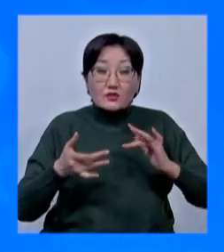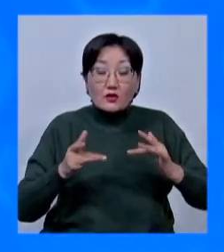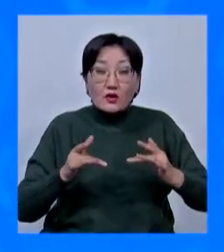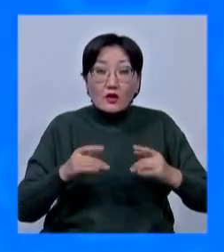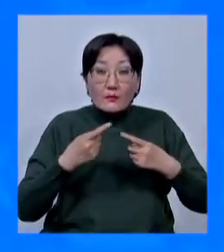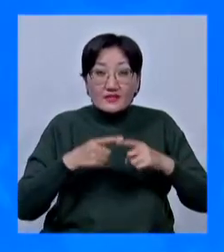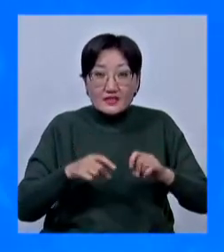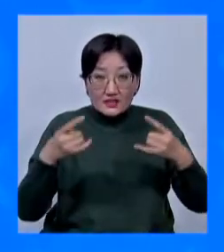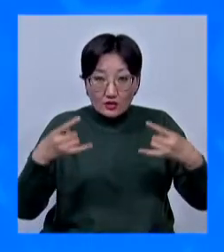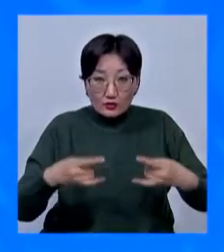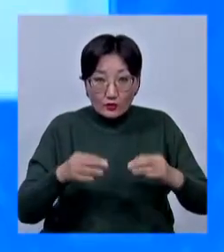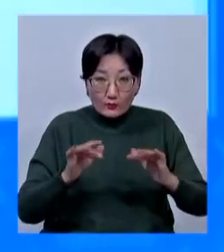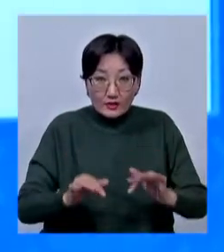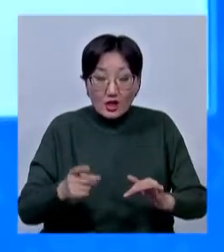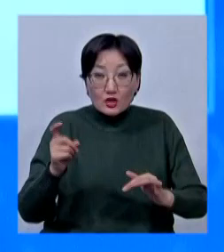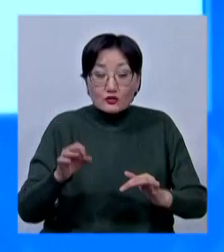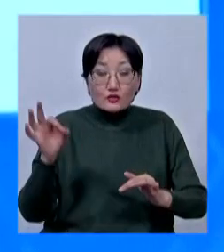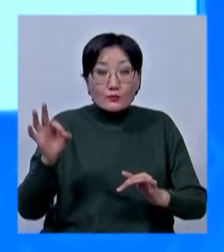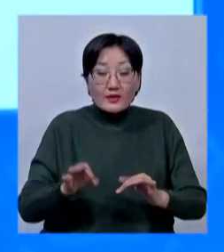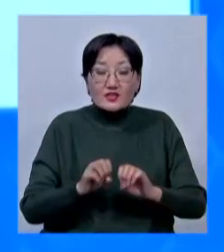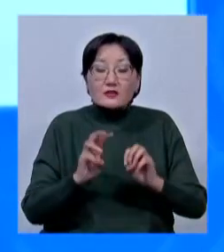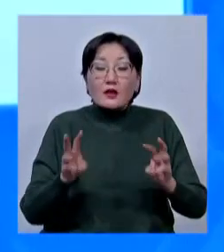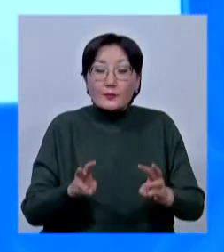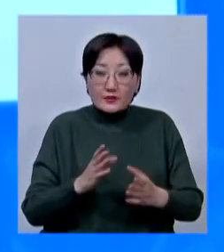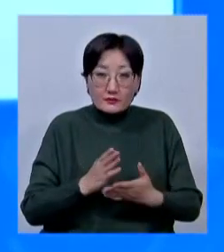техникалық құралдармен 100% қамтыды.